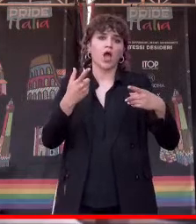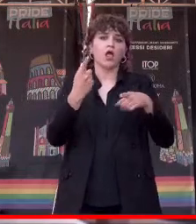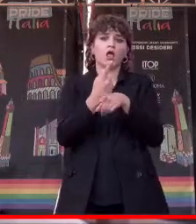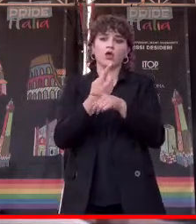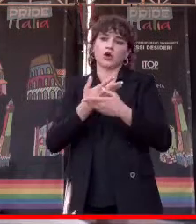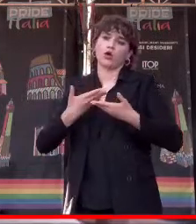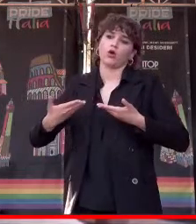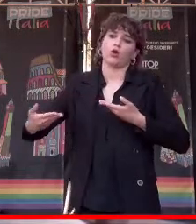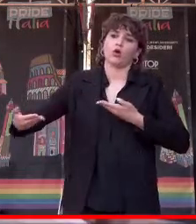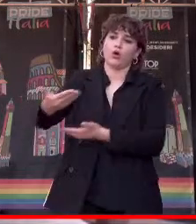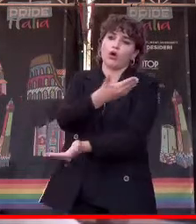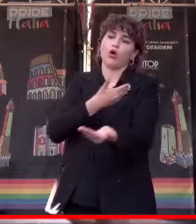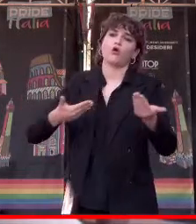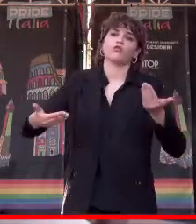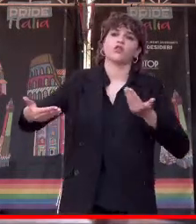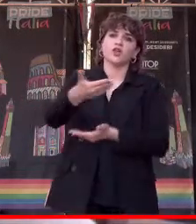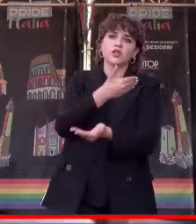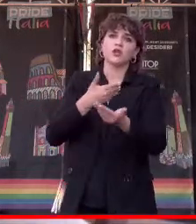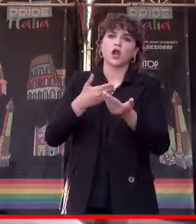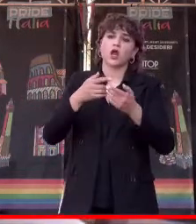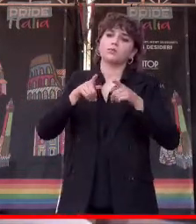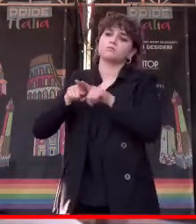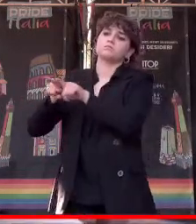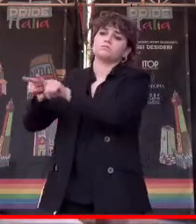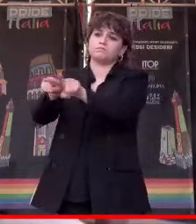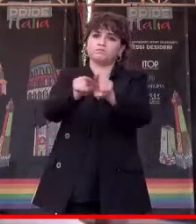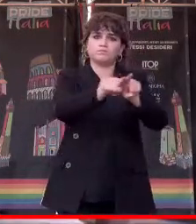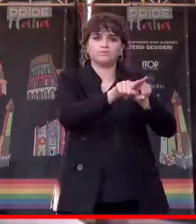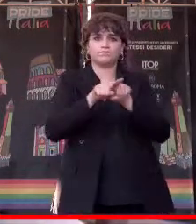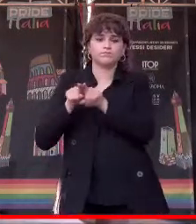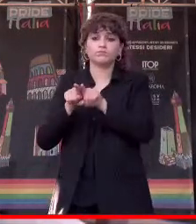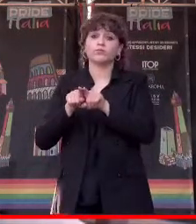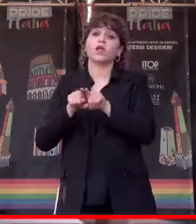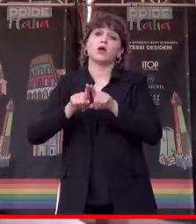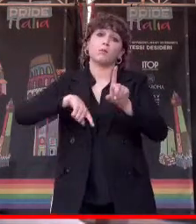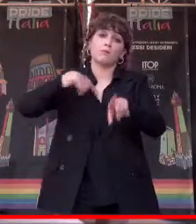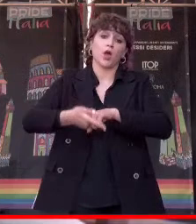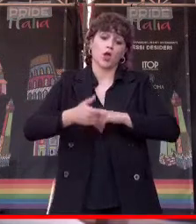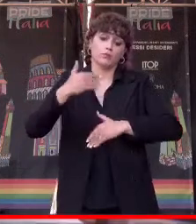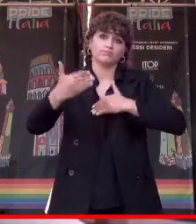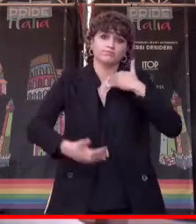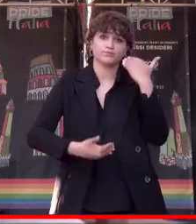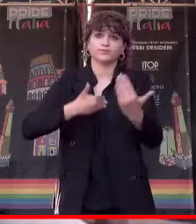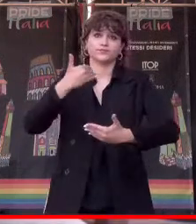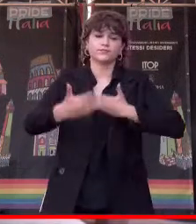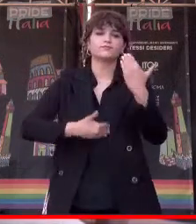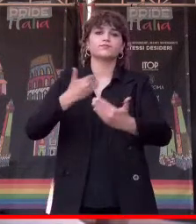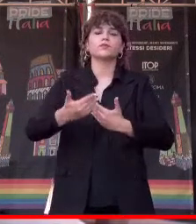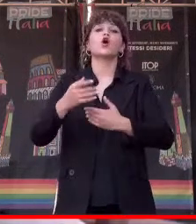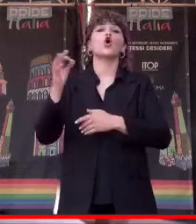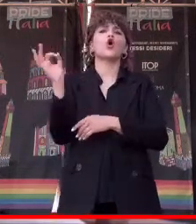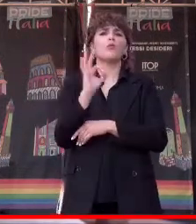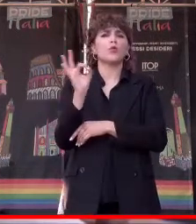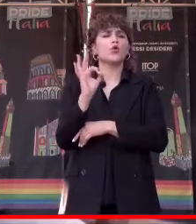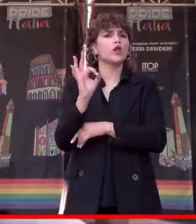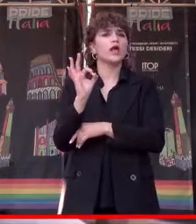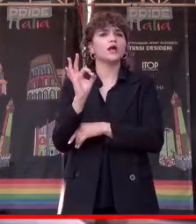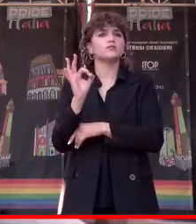modo, come dire, univoco e vanno poi portati avanti. Oppure altri